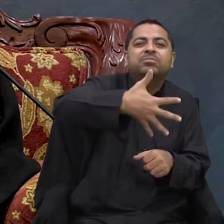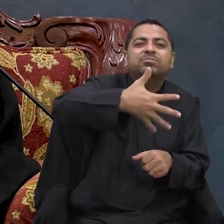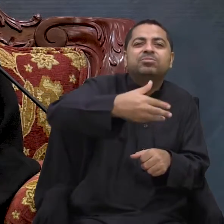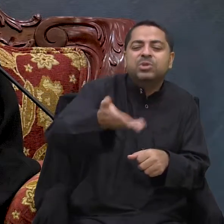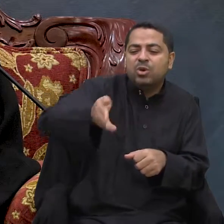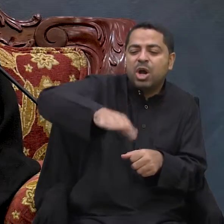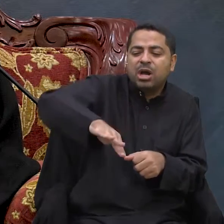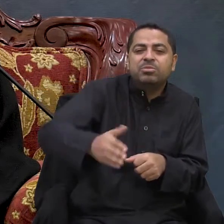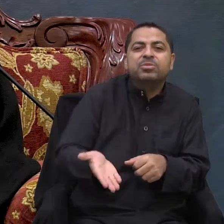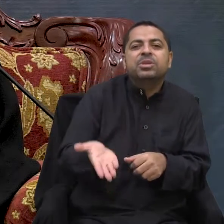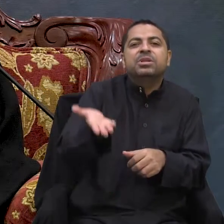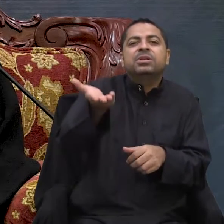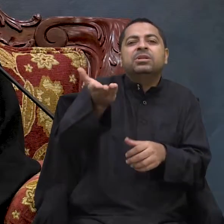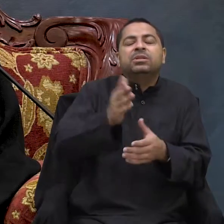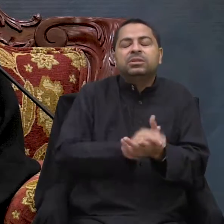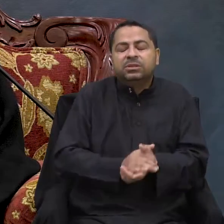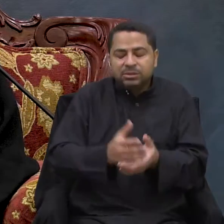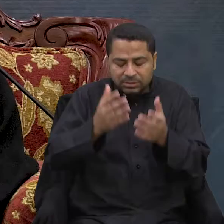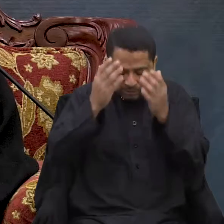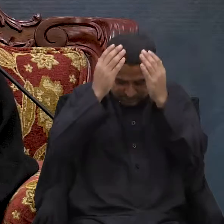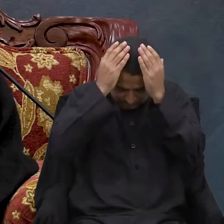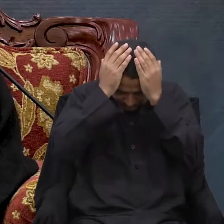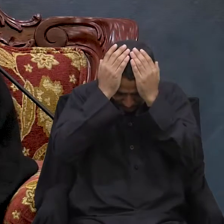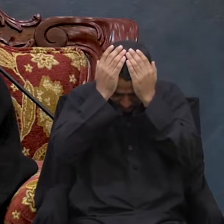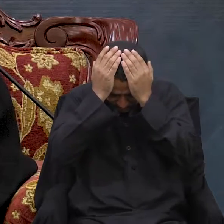شهيدا. أيوا حسينا.